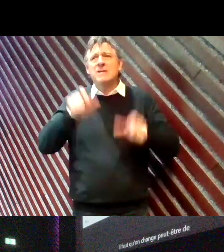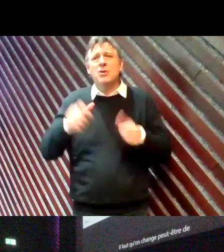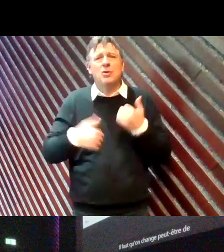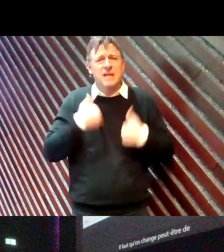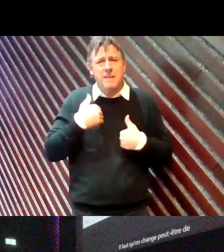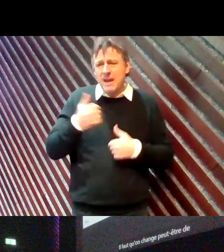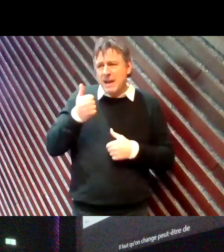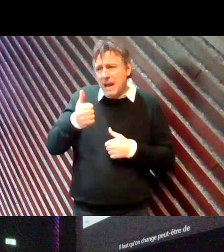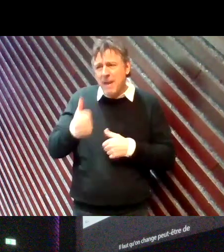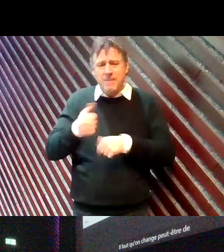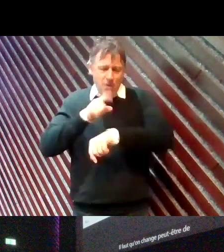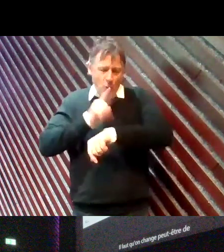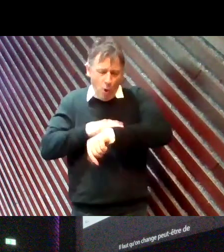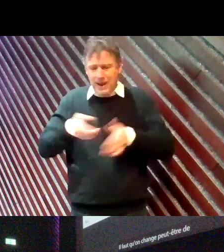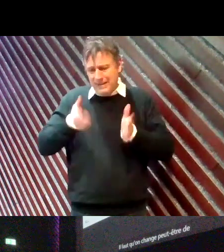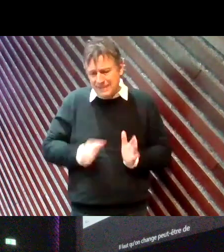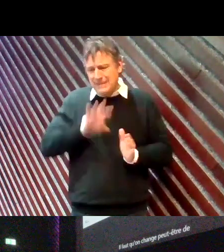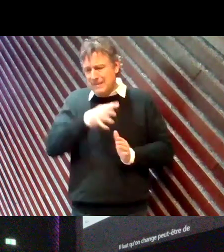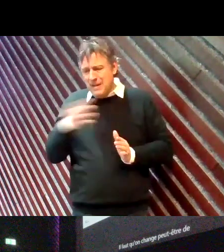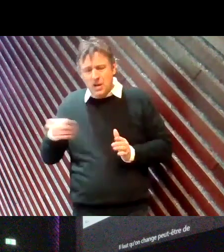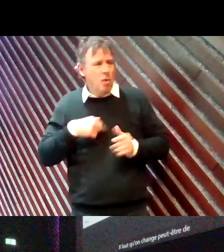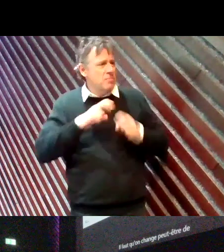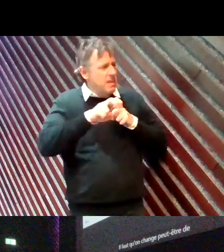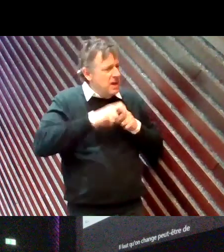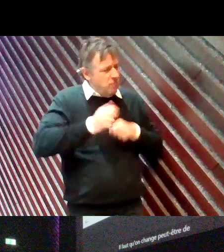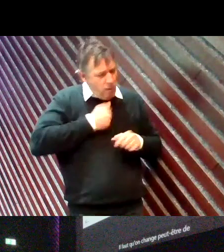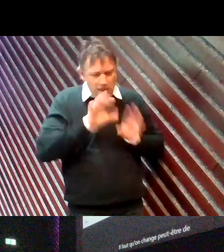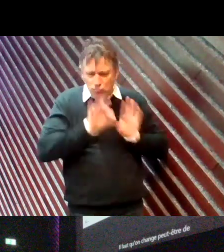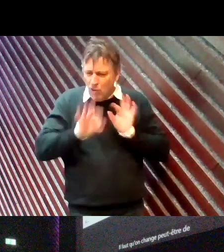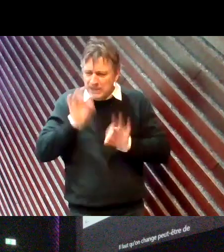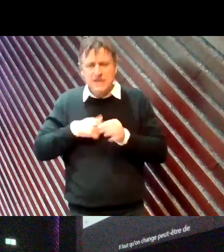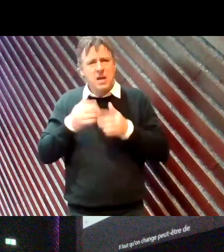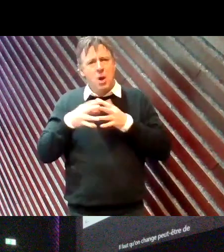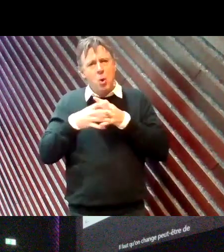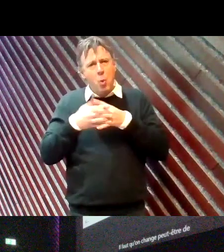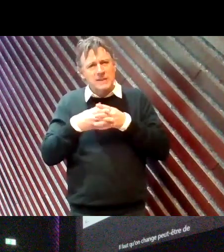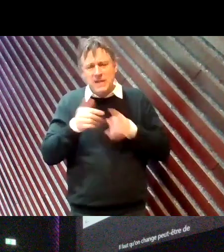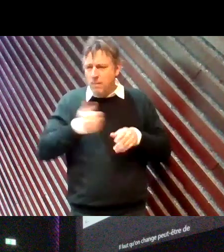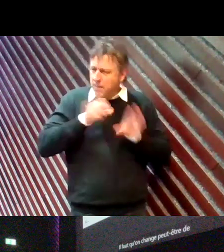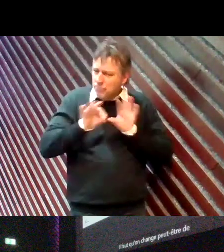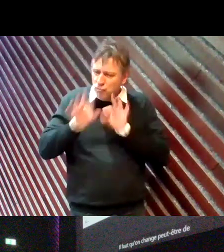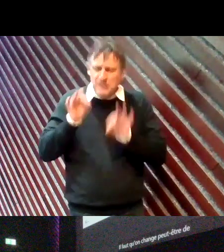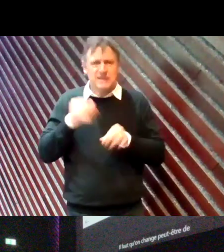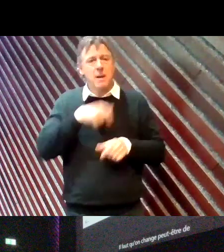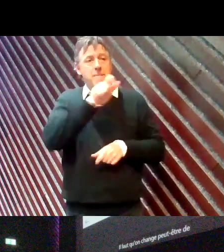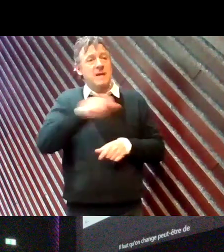décider de ses horaires, décider de ses déplacements, du choix de son logement, de ses loisirs. Et ce pouvoir d'agir des personnes,